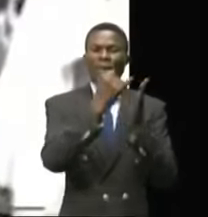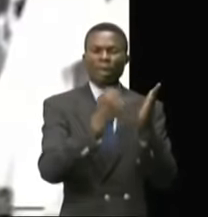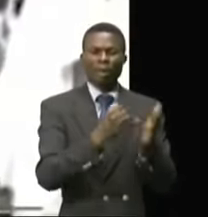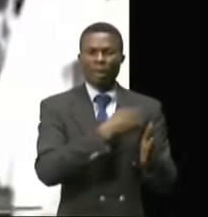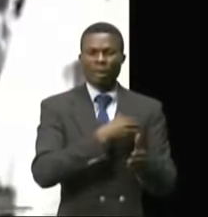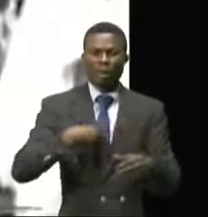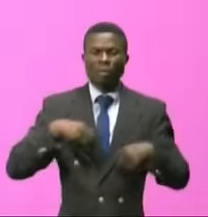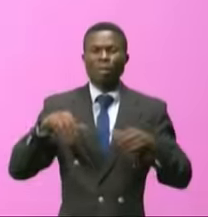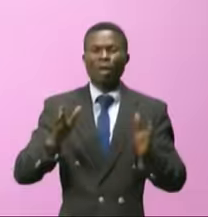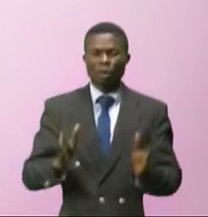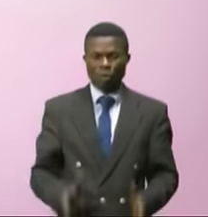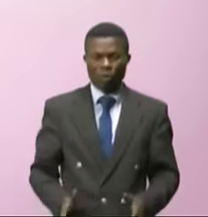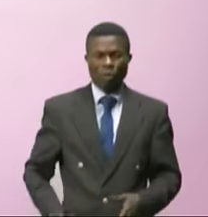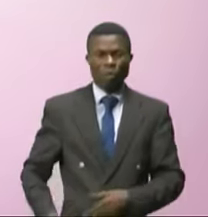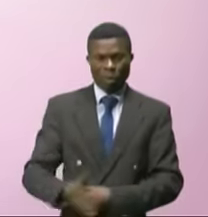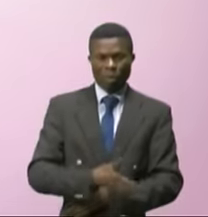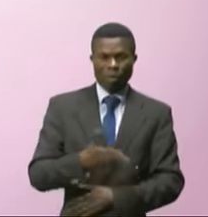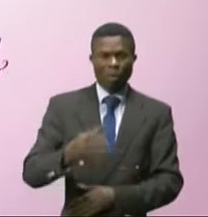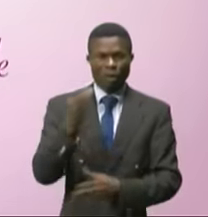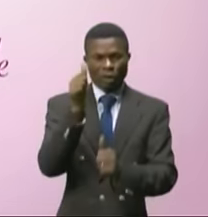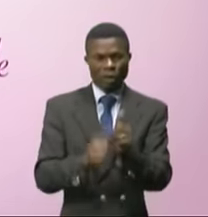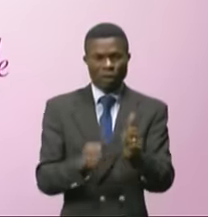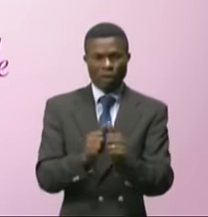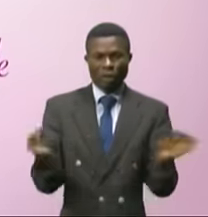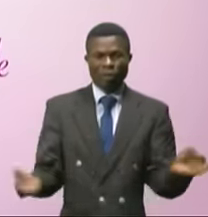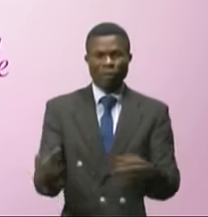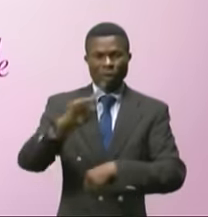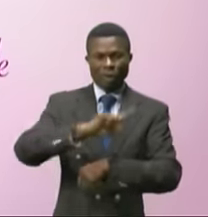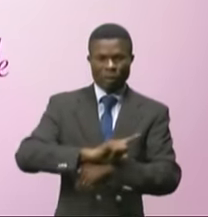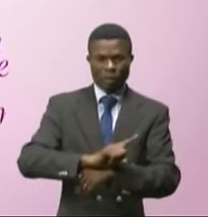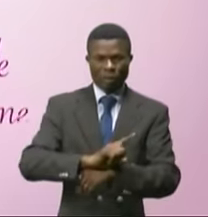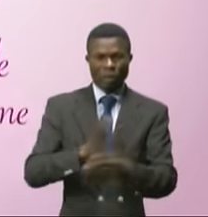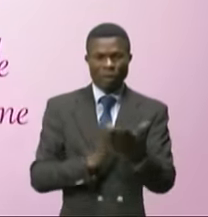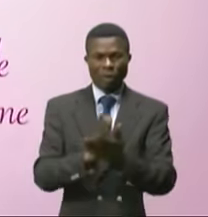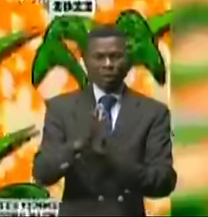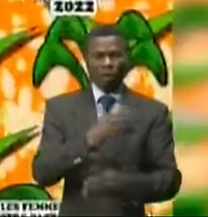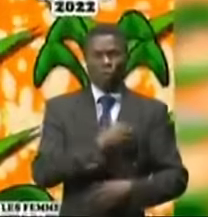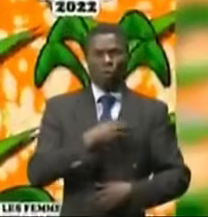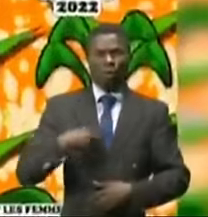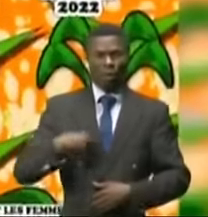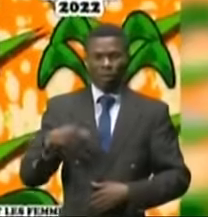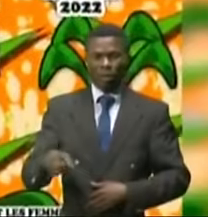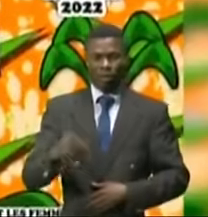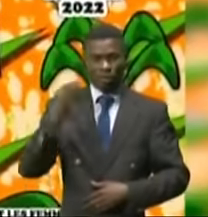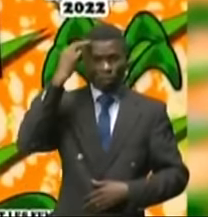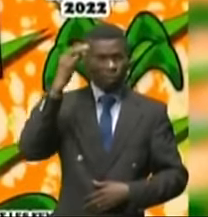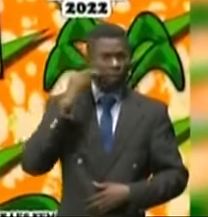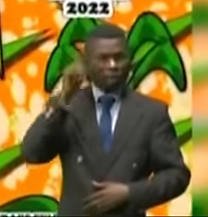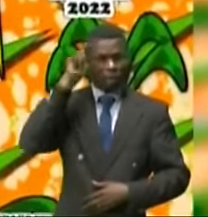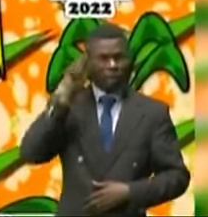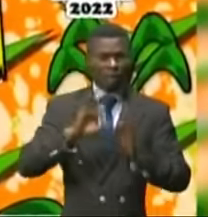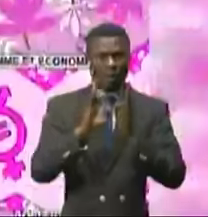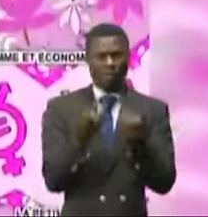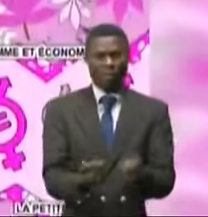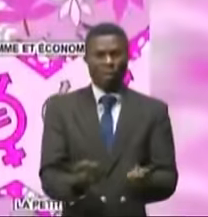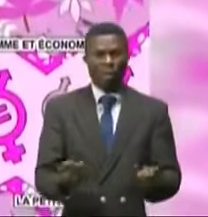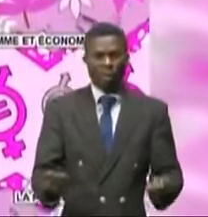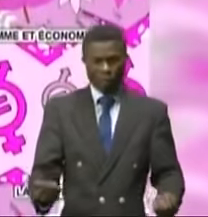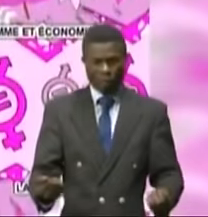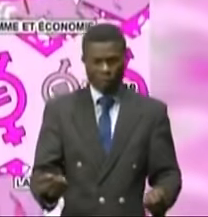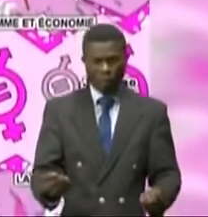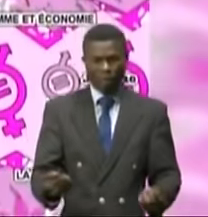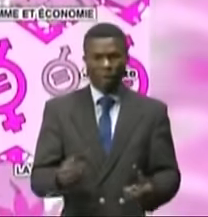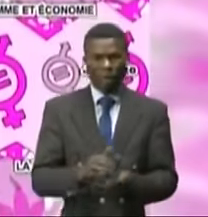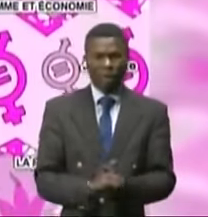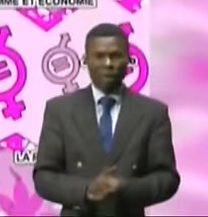femme congolaise. À chaque célébration de la journée de droits de la femme, le ministère du Genre, Famille et Enfants